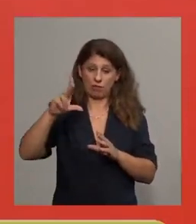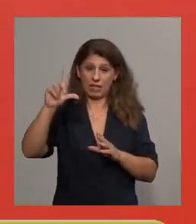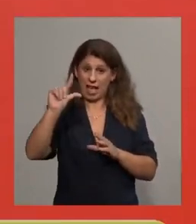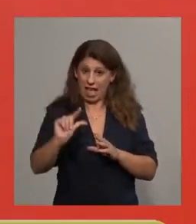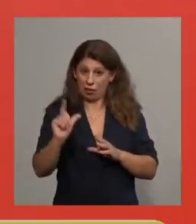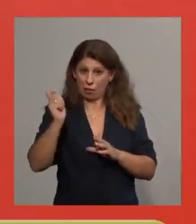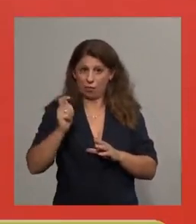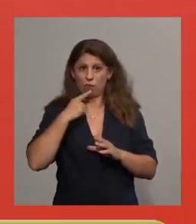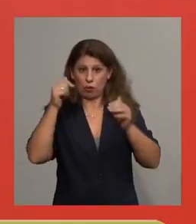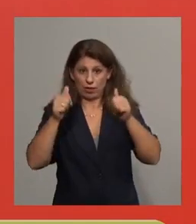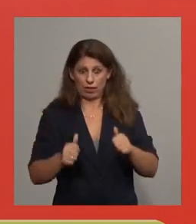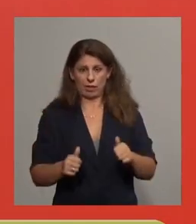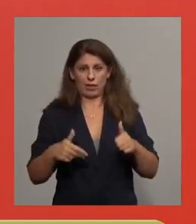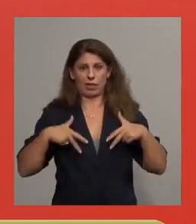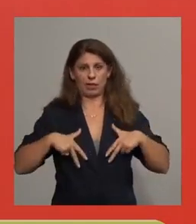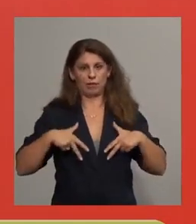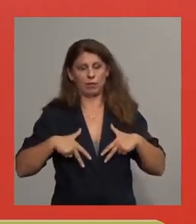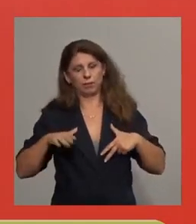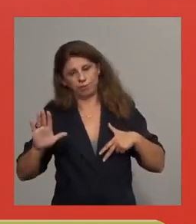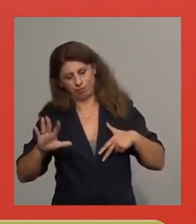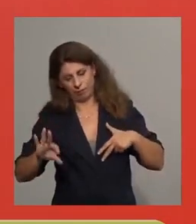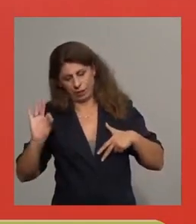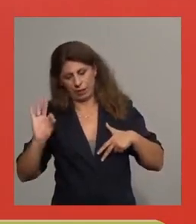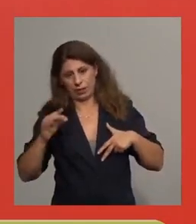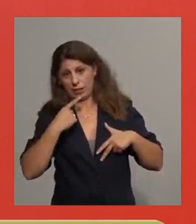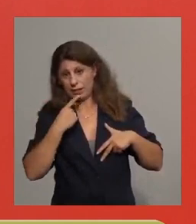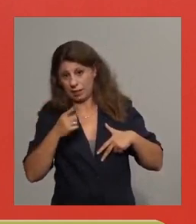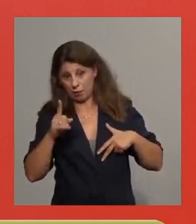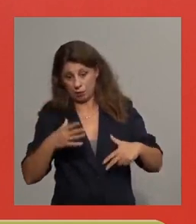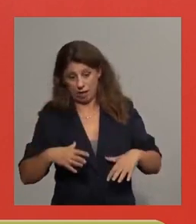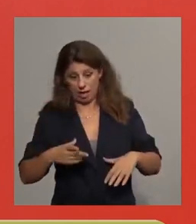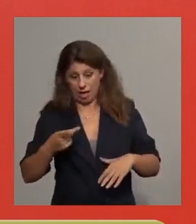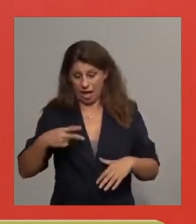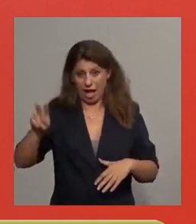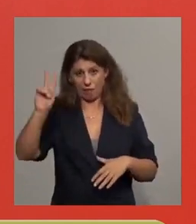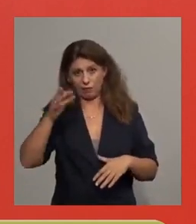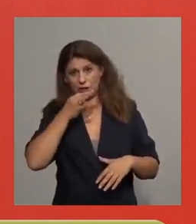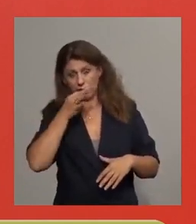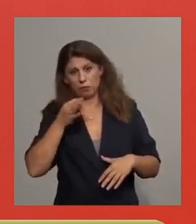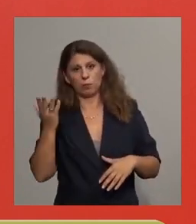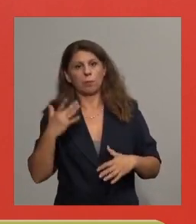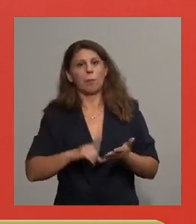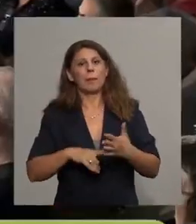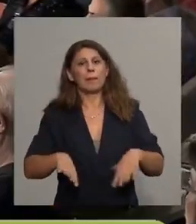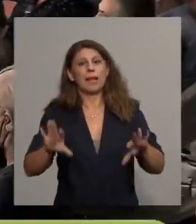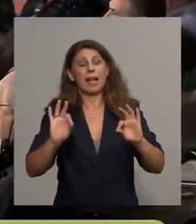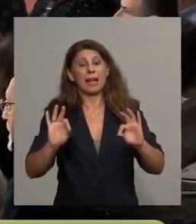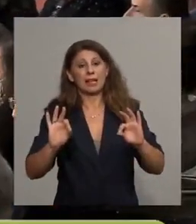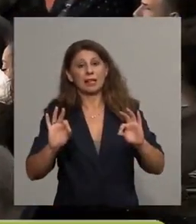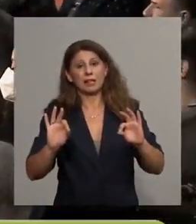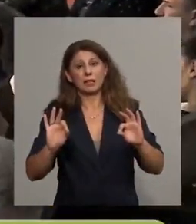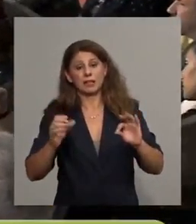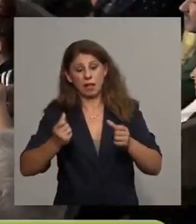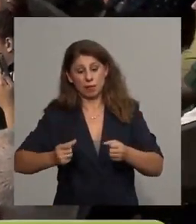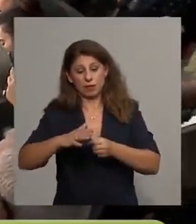που εξάγγειλε η κυβέρνηση, καταρχάς για να σχολιάσει κανείς μια αύξηση πρέπει να ξεκινήσει πρώτα από